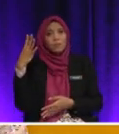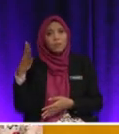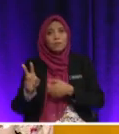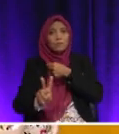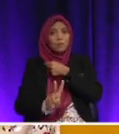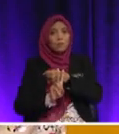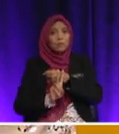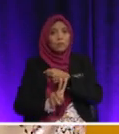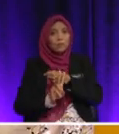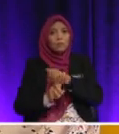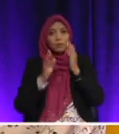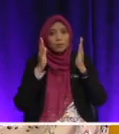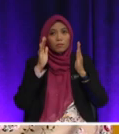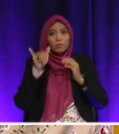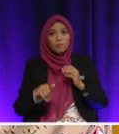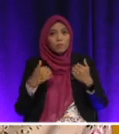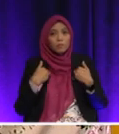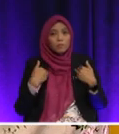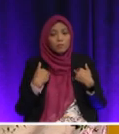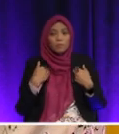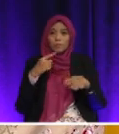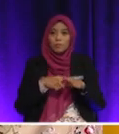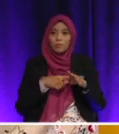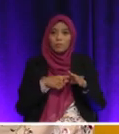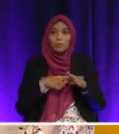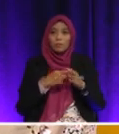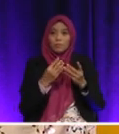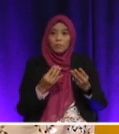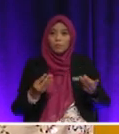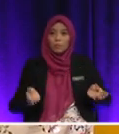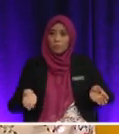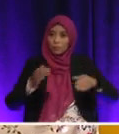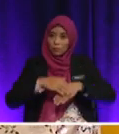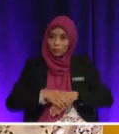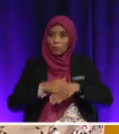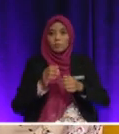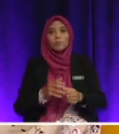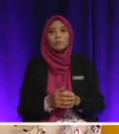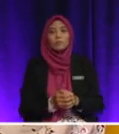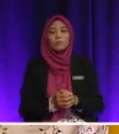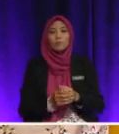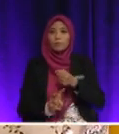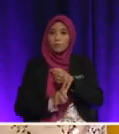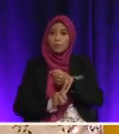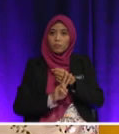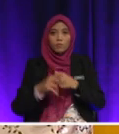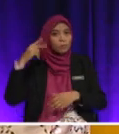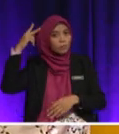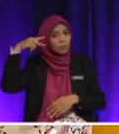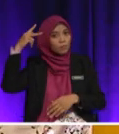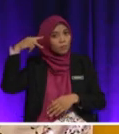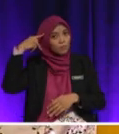politik yang ada di tanah Melayu jadi nampaknya pati-pati politik yang ditubuhkan ini adalah